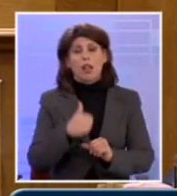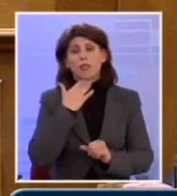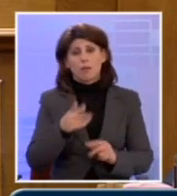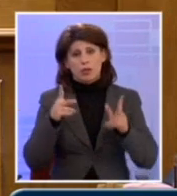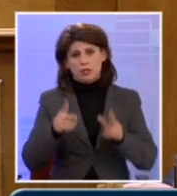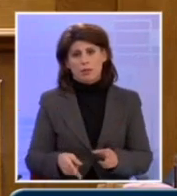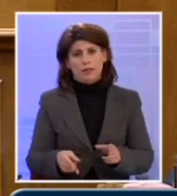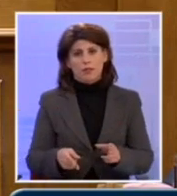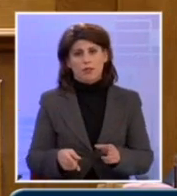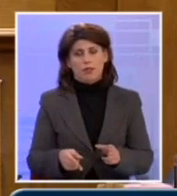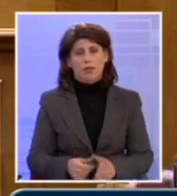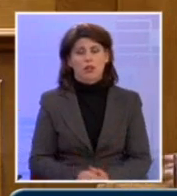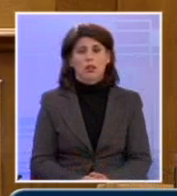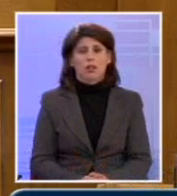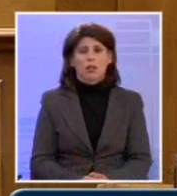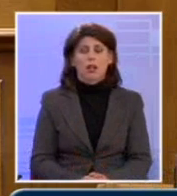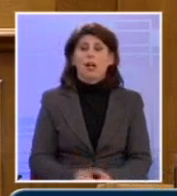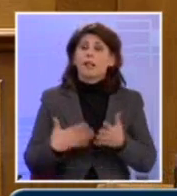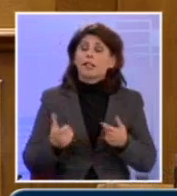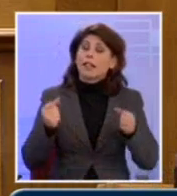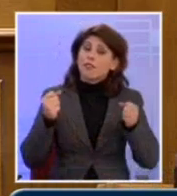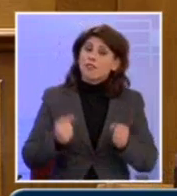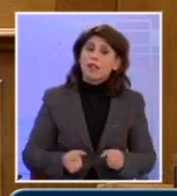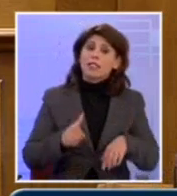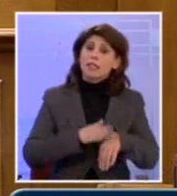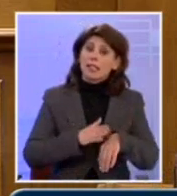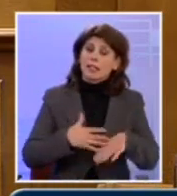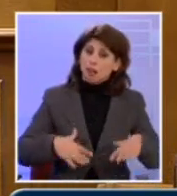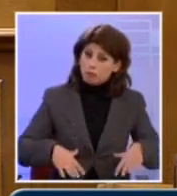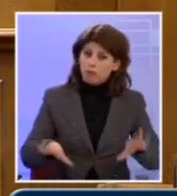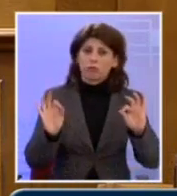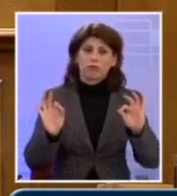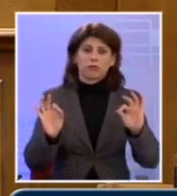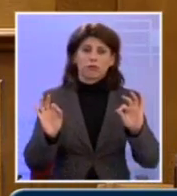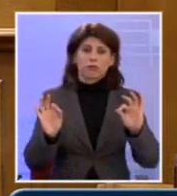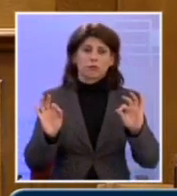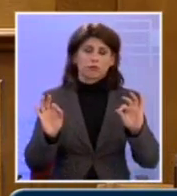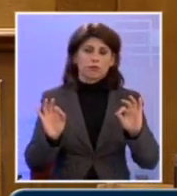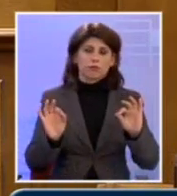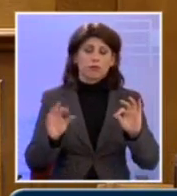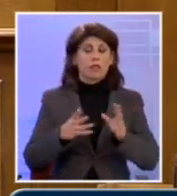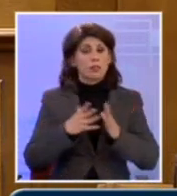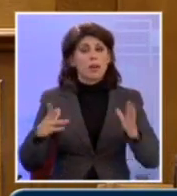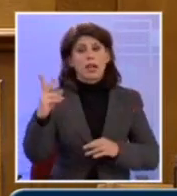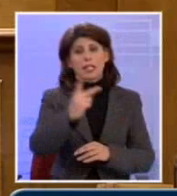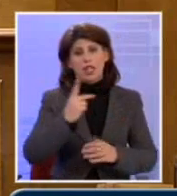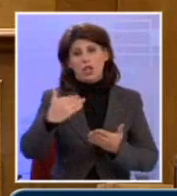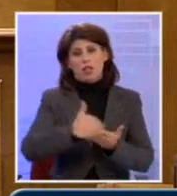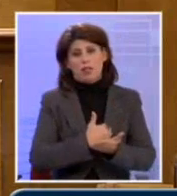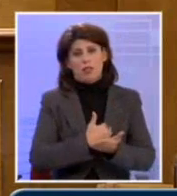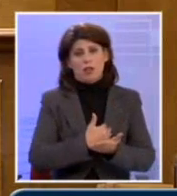σταματήσει, γιατί έχει ως βασική αιτία γέννησής της την μεγάλη κοινωνική